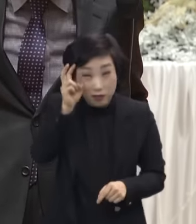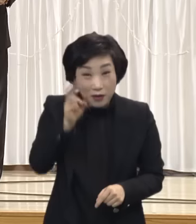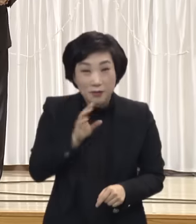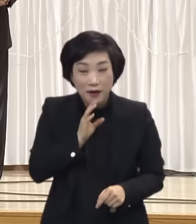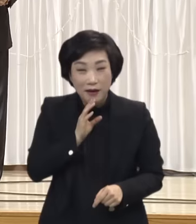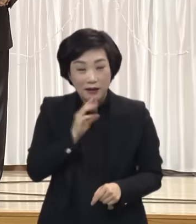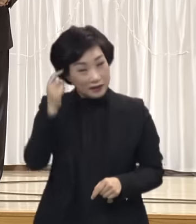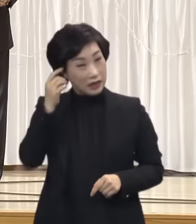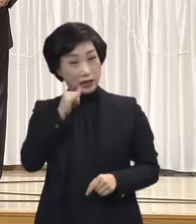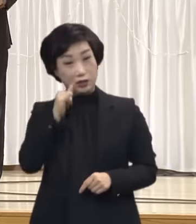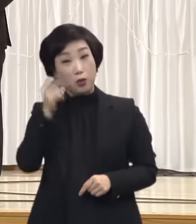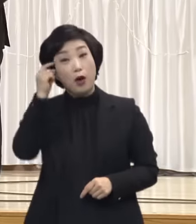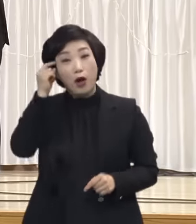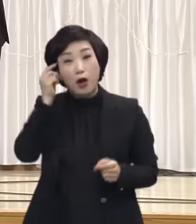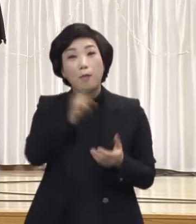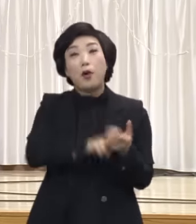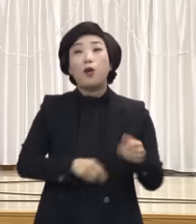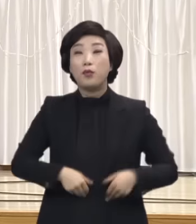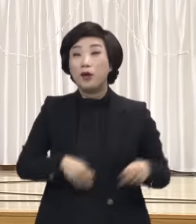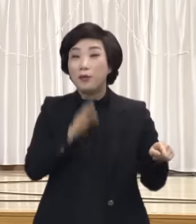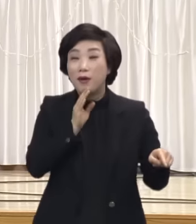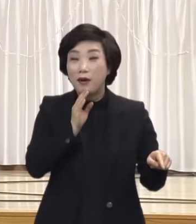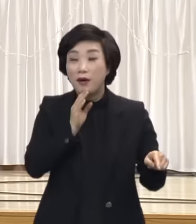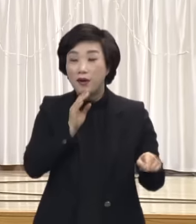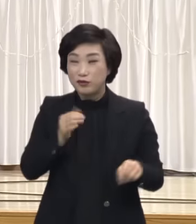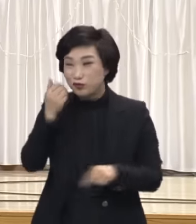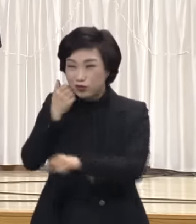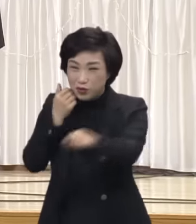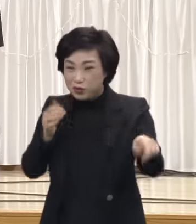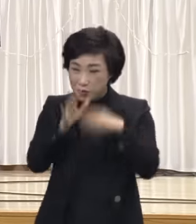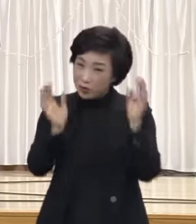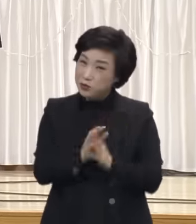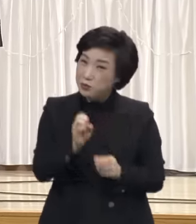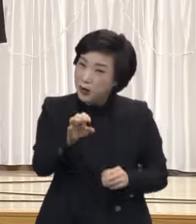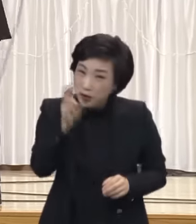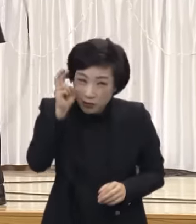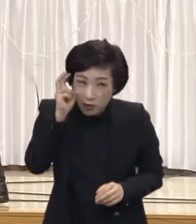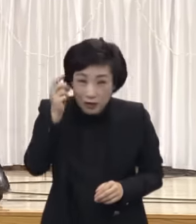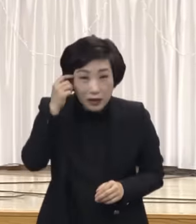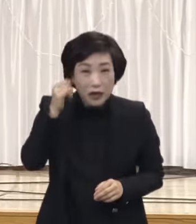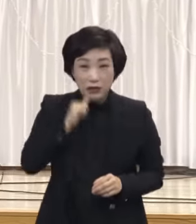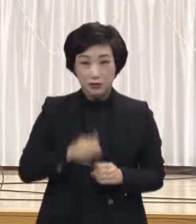맞잖아요. 팔아야 되니까 모든 사람에게 하는 소리지.